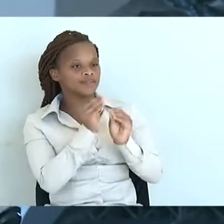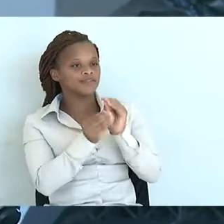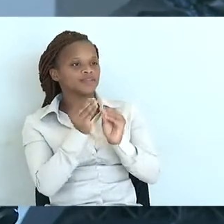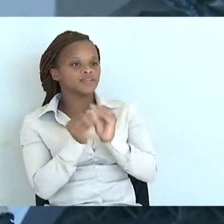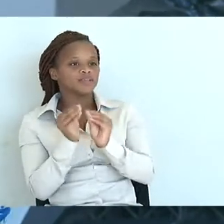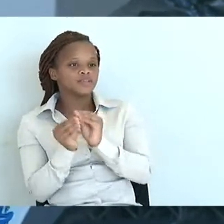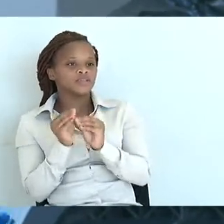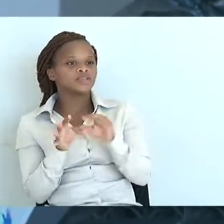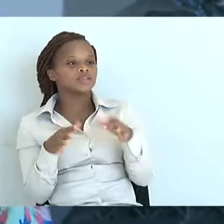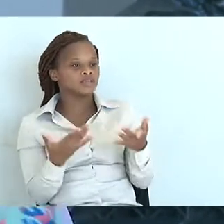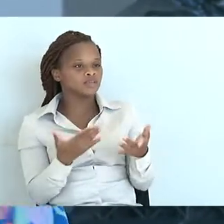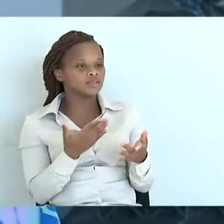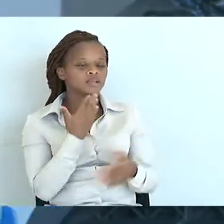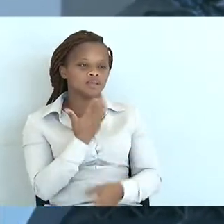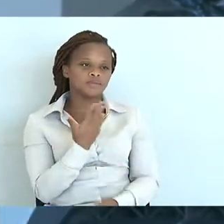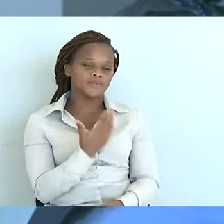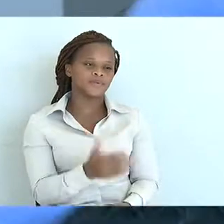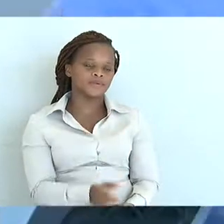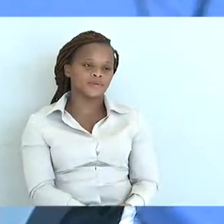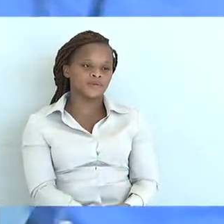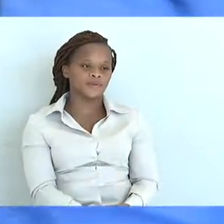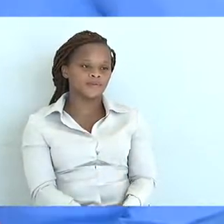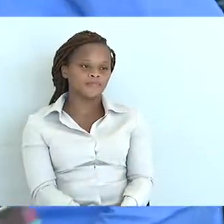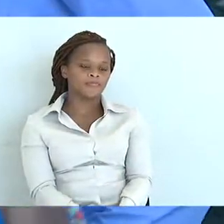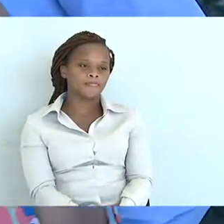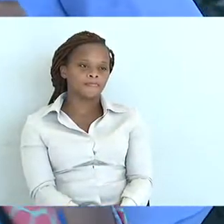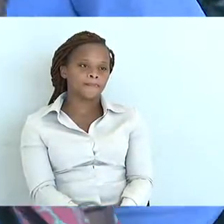sisizakala. Siyabonga.